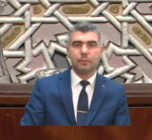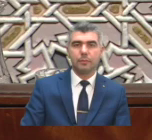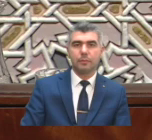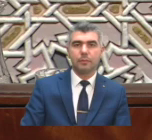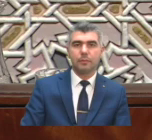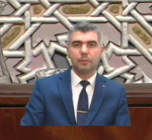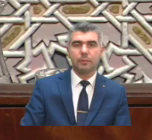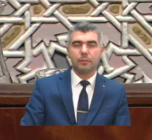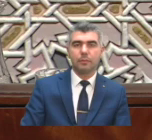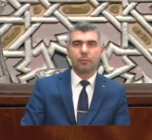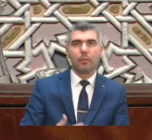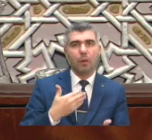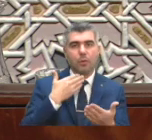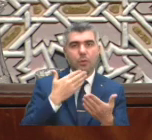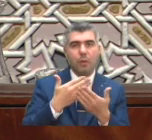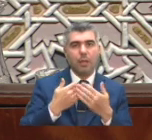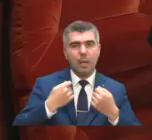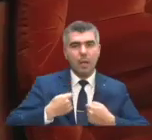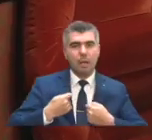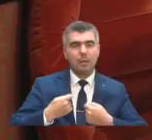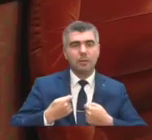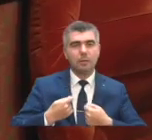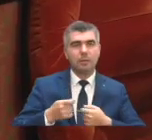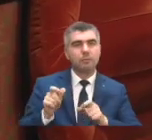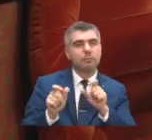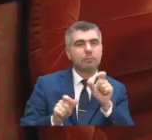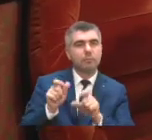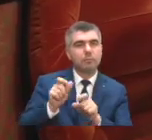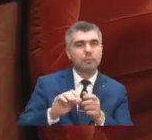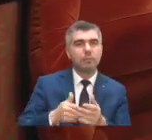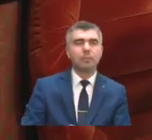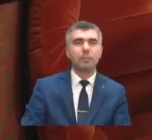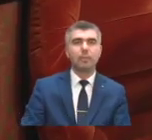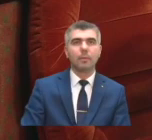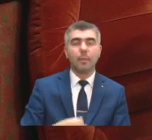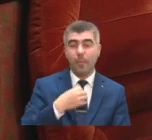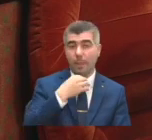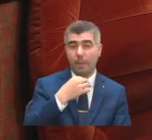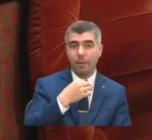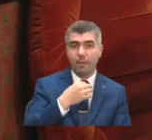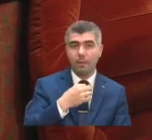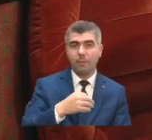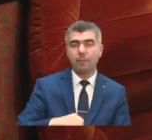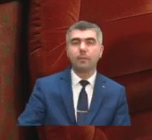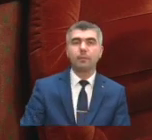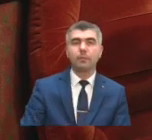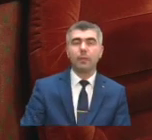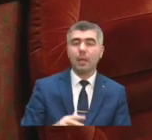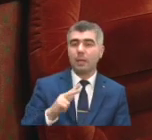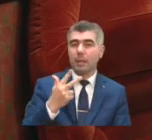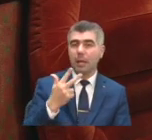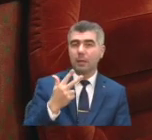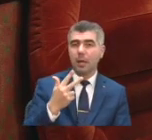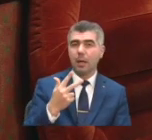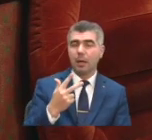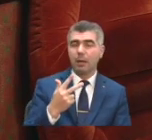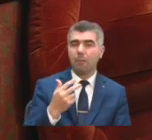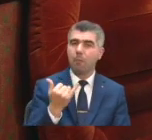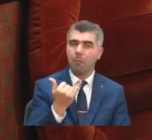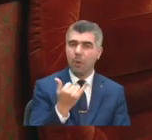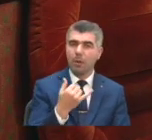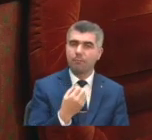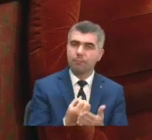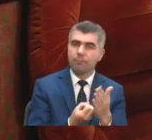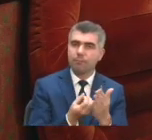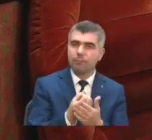شكرا سيدة رئيسة، شكرا السادة النواب المحترمين. أنا فقط بغيت نرجع لثلاثة النقاط. النقطة الأولى هي مرتبطة